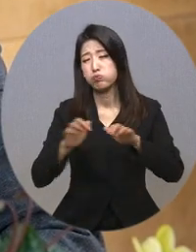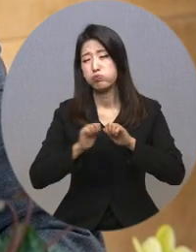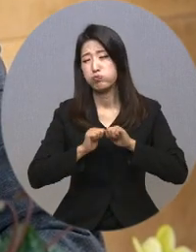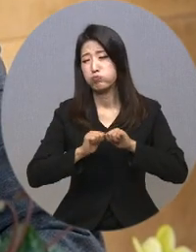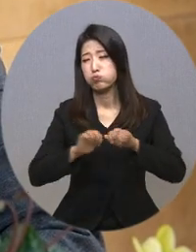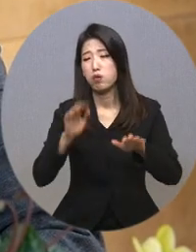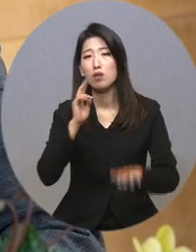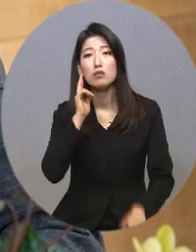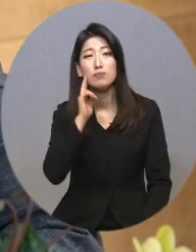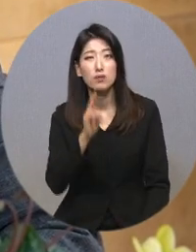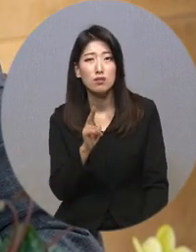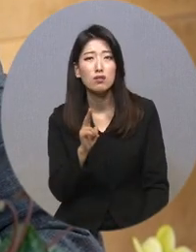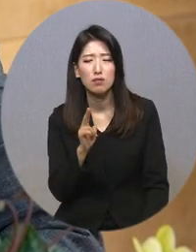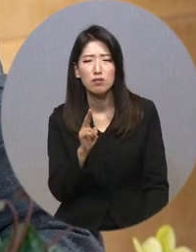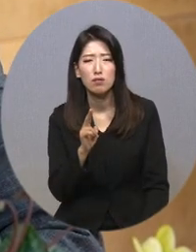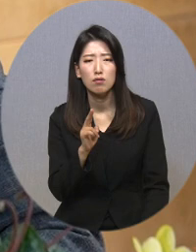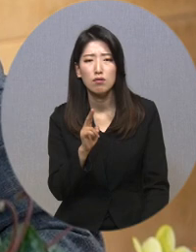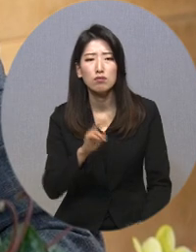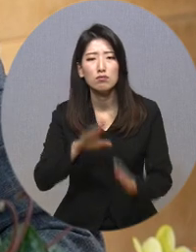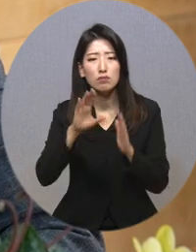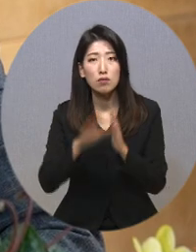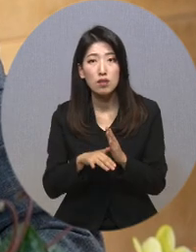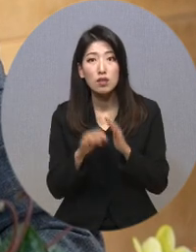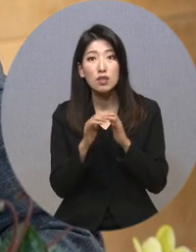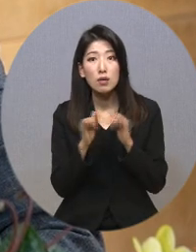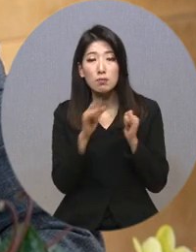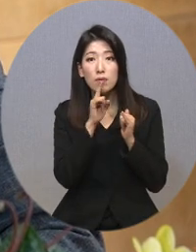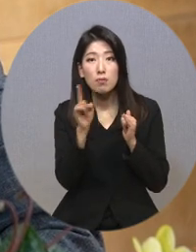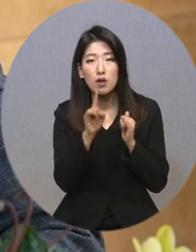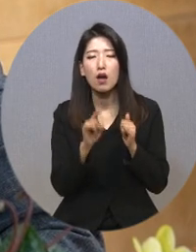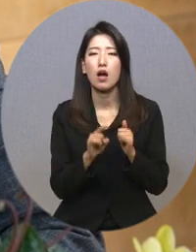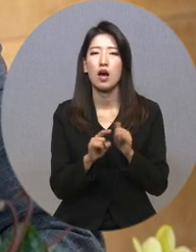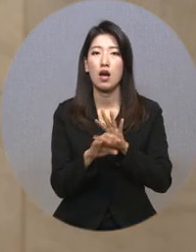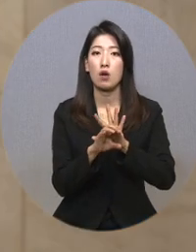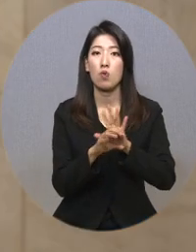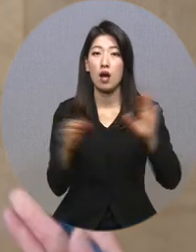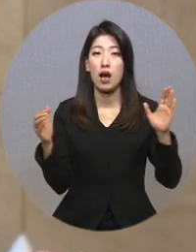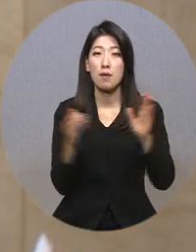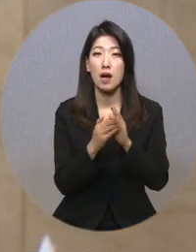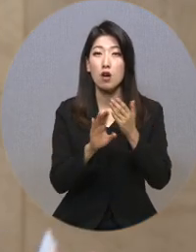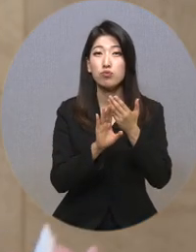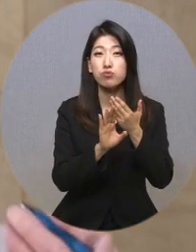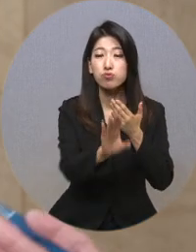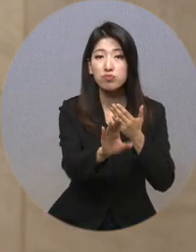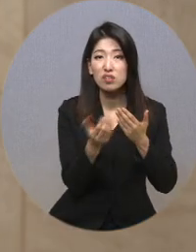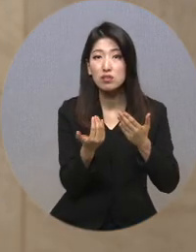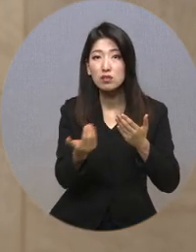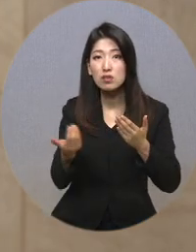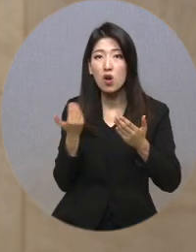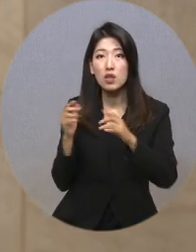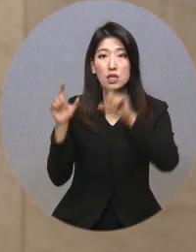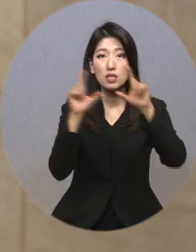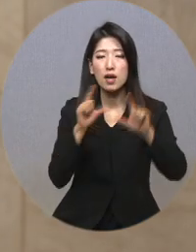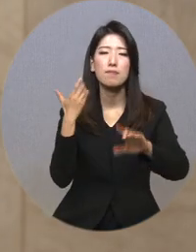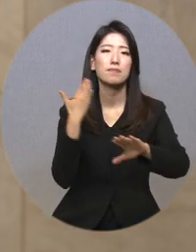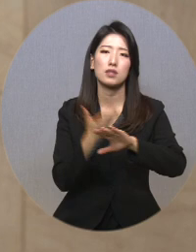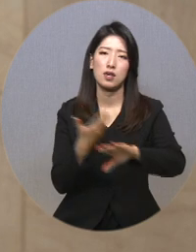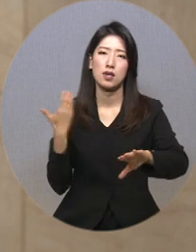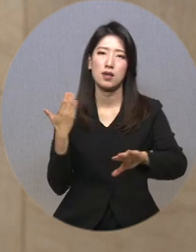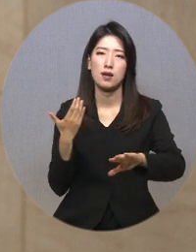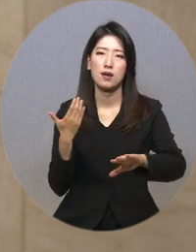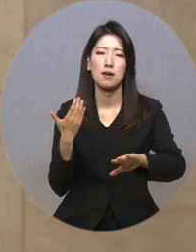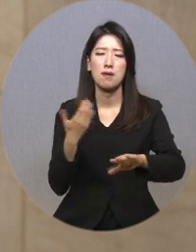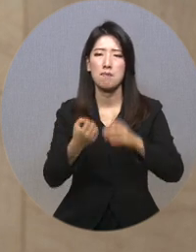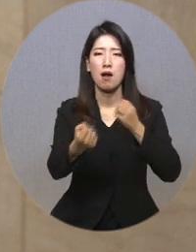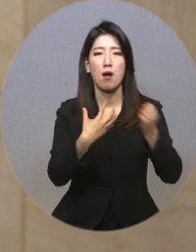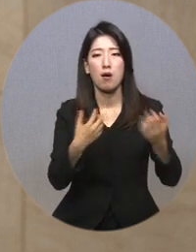심한 상황이잖아요. 예. 예, 수많은 사람들이 코로나 이후에는 이전과는 전혀 다른 삶을 살 거라는 이야기들을